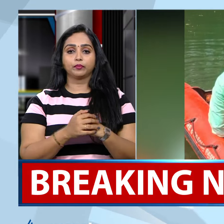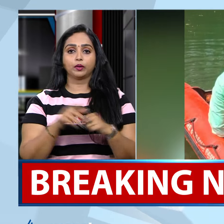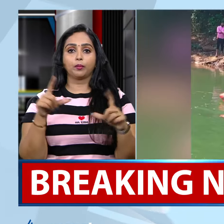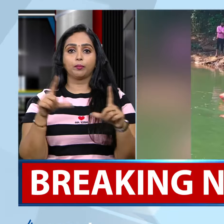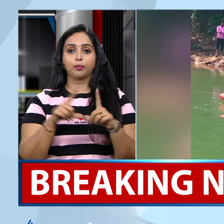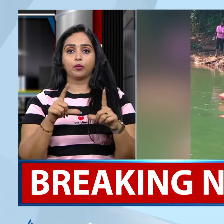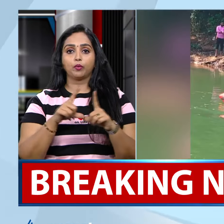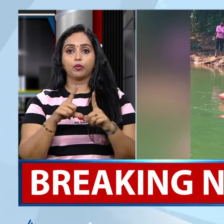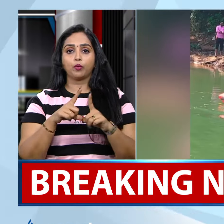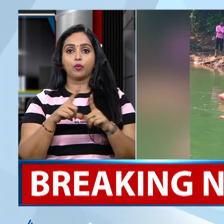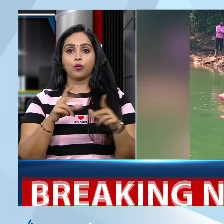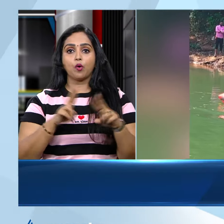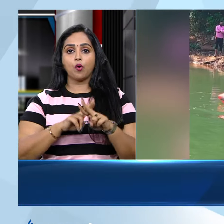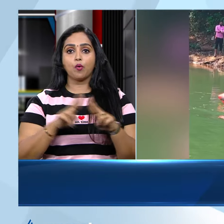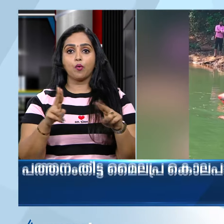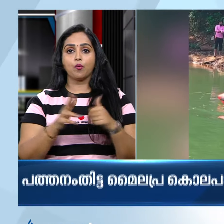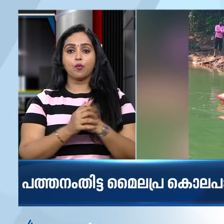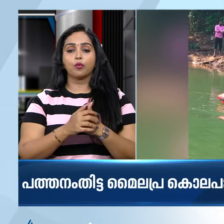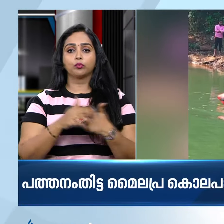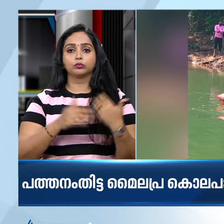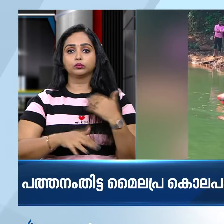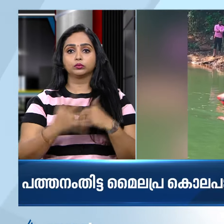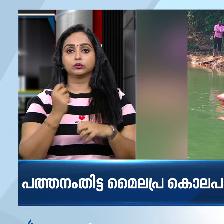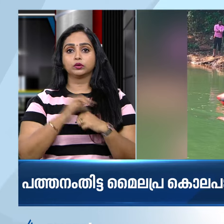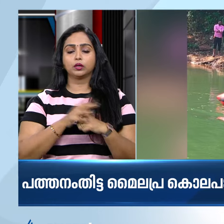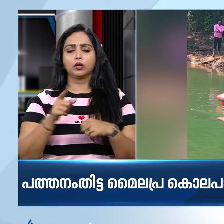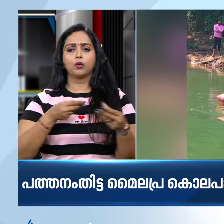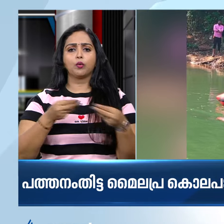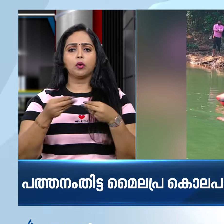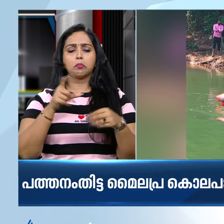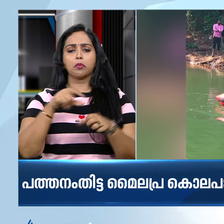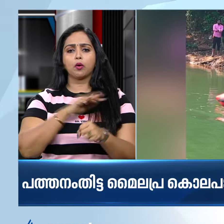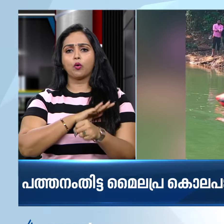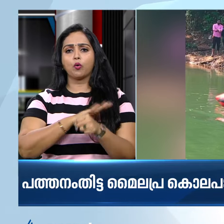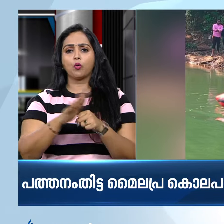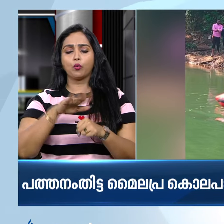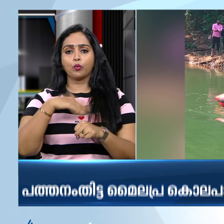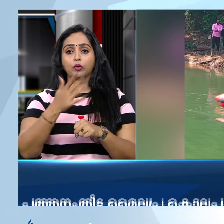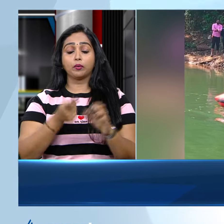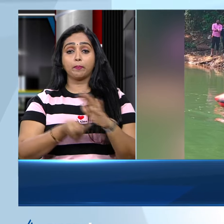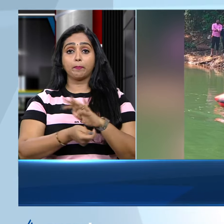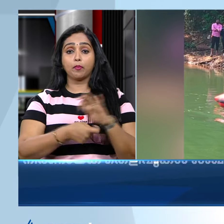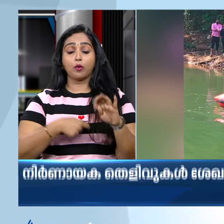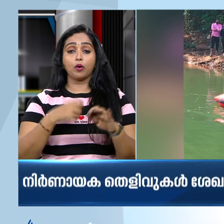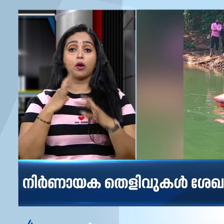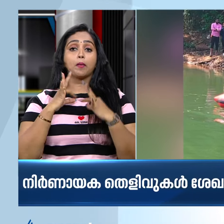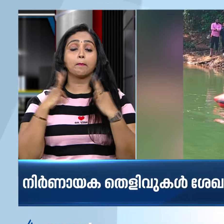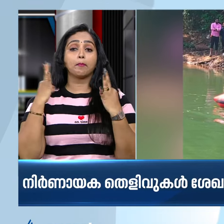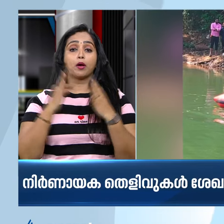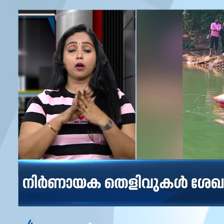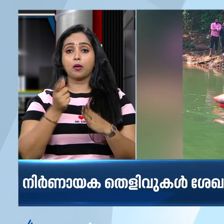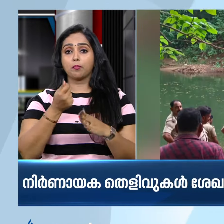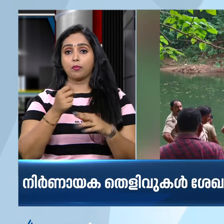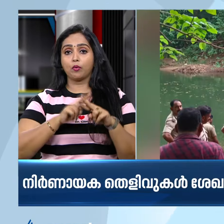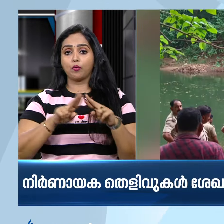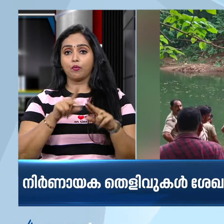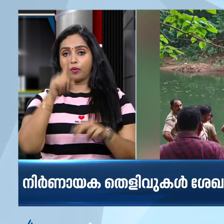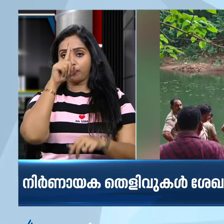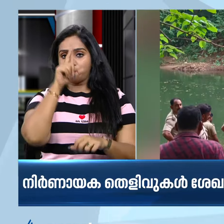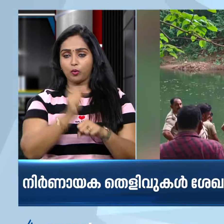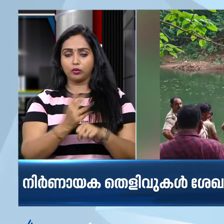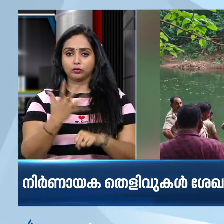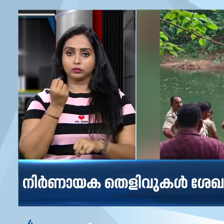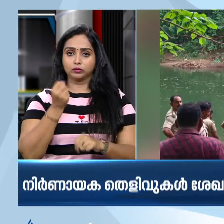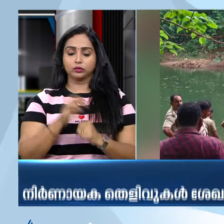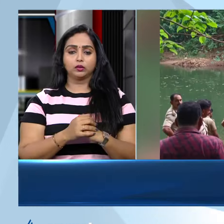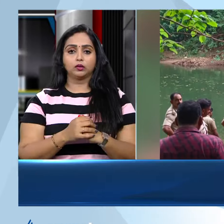ഈ ഹാർഡ് ഡിസ്കിൽ കിട്ടിയിരിക്കുന്നത്. അതോടൊപ്പം തന്നെ ഈ വ്യാപാരിയെ കൊലപ്പെടുത്തി പ്രതികൾ മോഷ്ടിച്ച മാലയും പണവുമൊക്കെയും പോലീസ് റിക്കവർ ചെയ്തിരുന്നു.